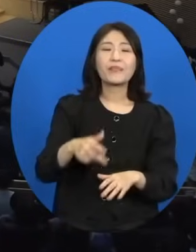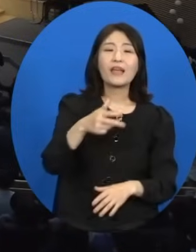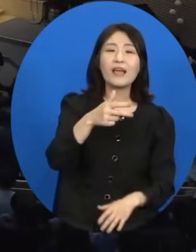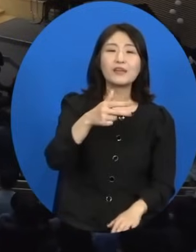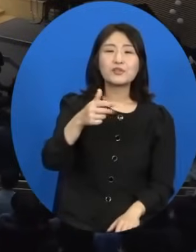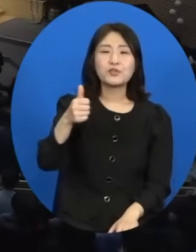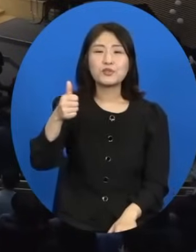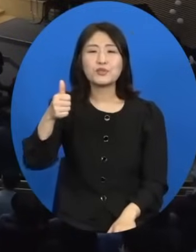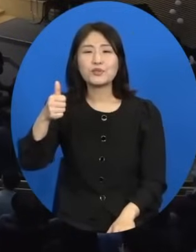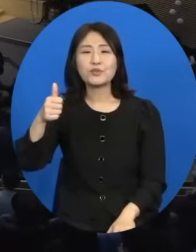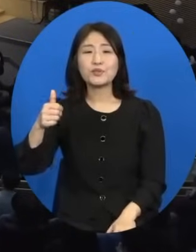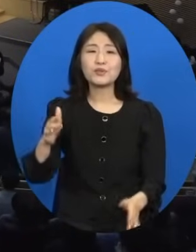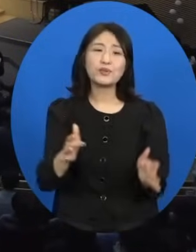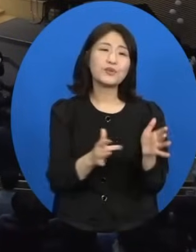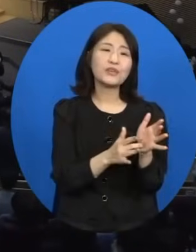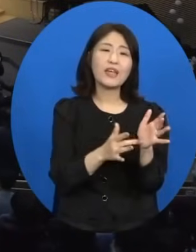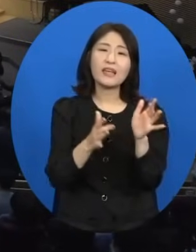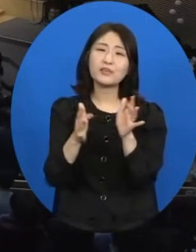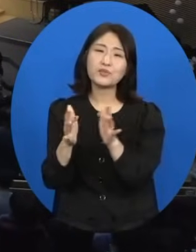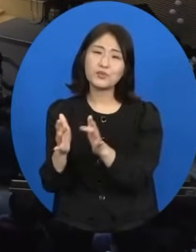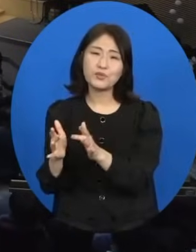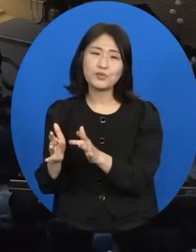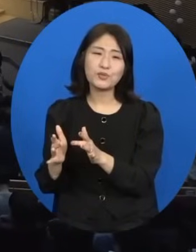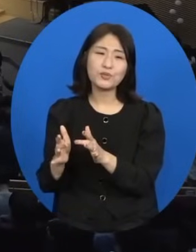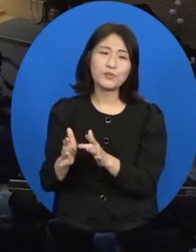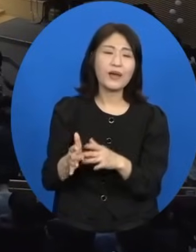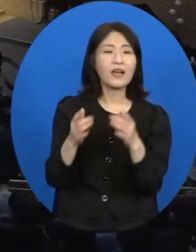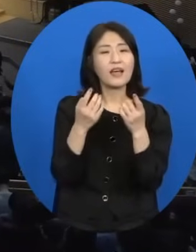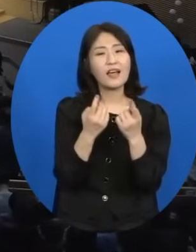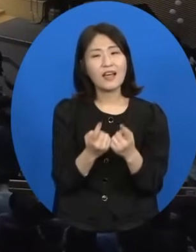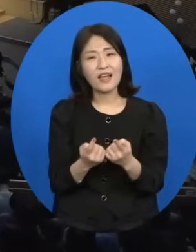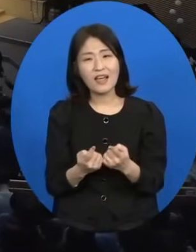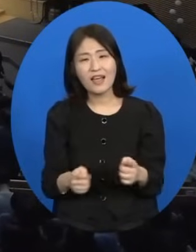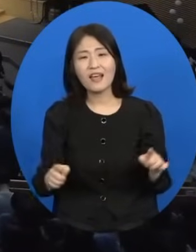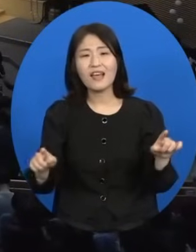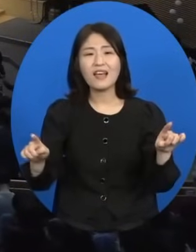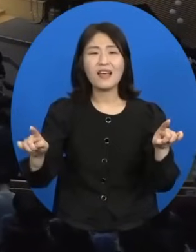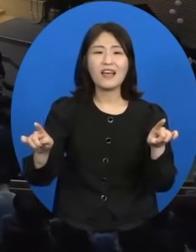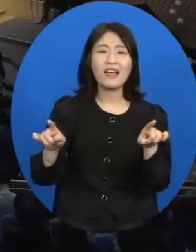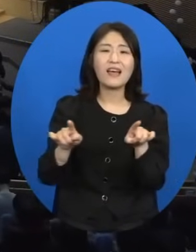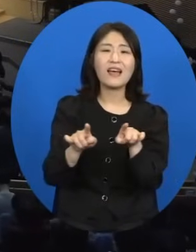한거를 주 예수와